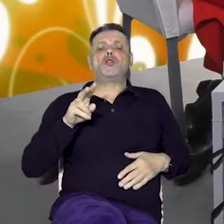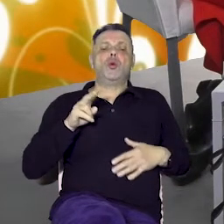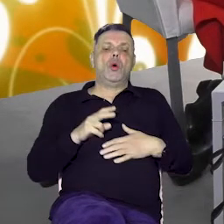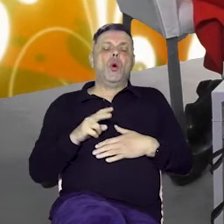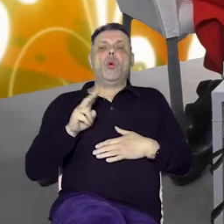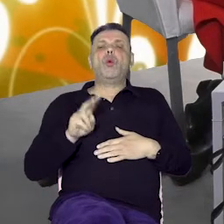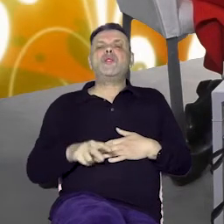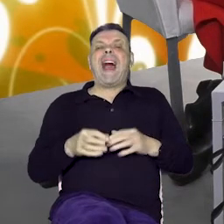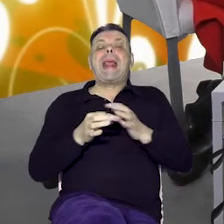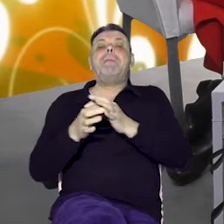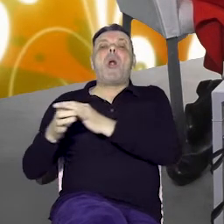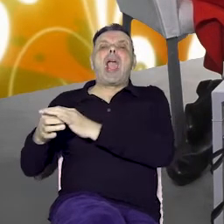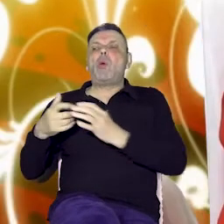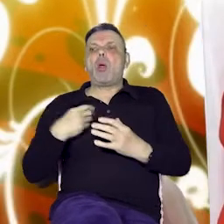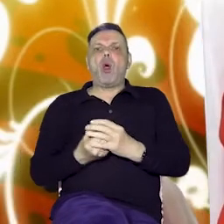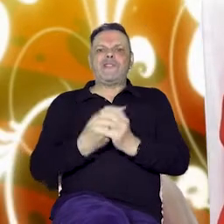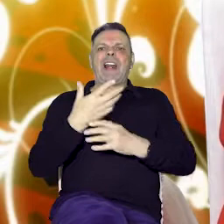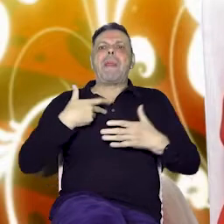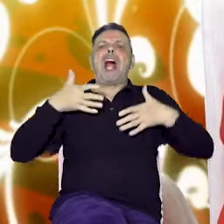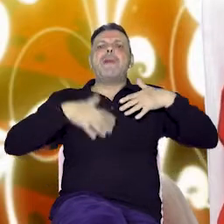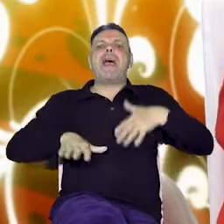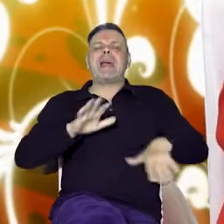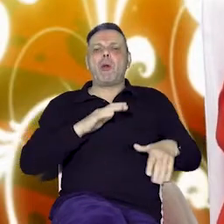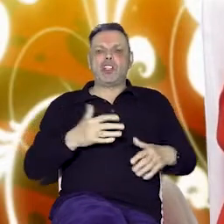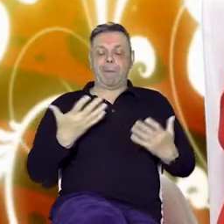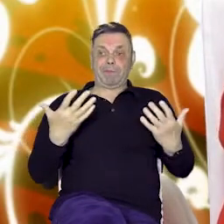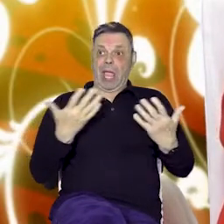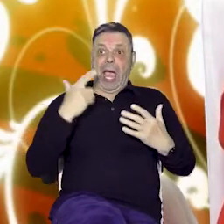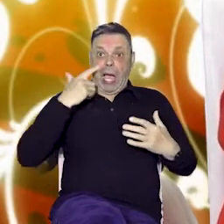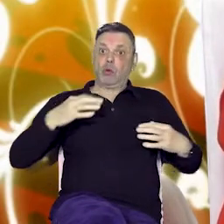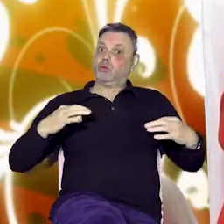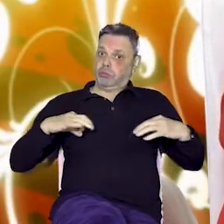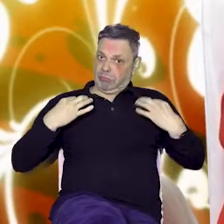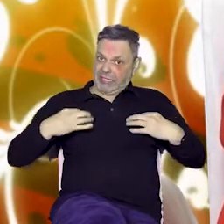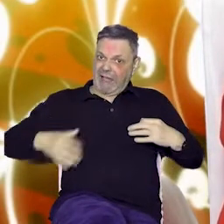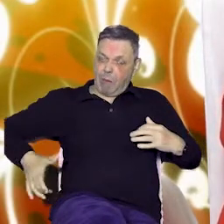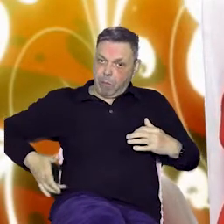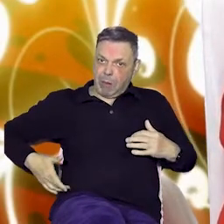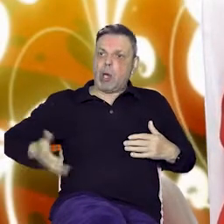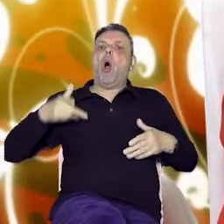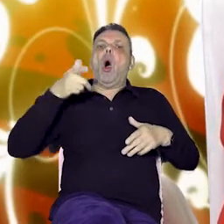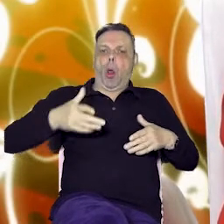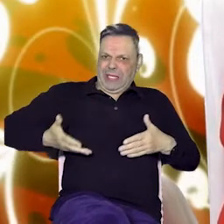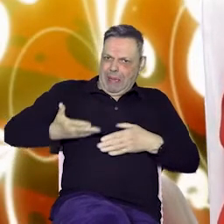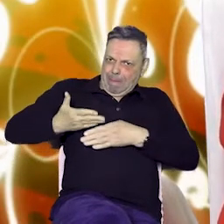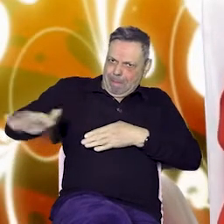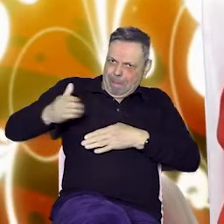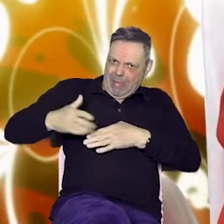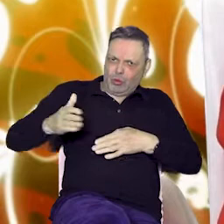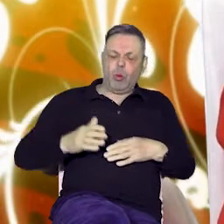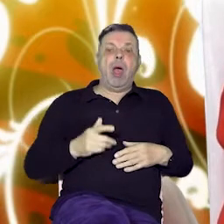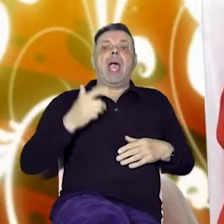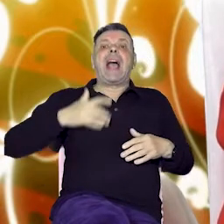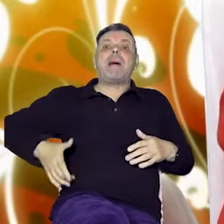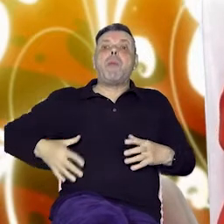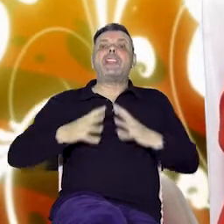koje nastaju našim metabolizmom. I kod zdravih bubrega oni se odstranjuju iz organizma, a kada bubrezi prestaju raditi, oni